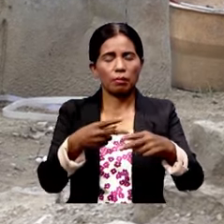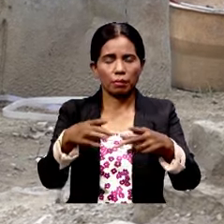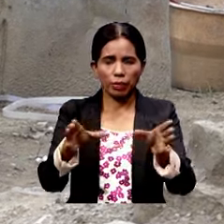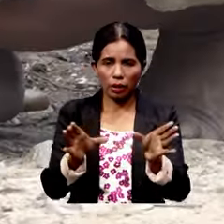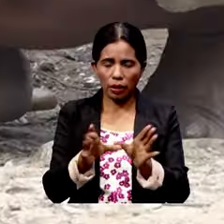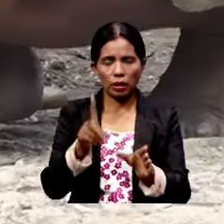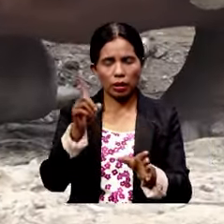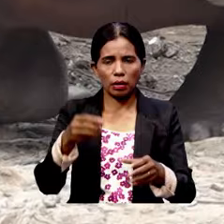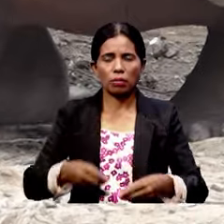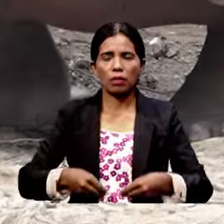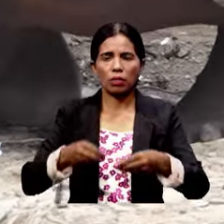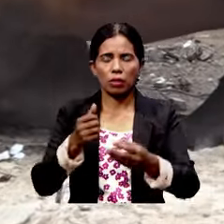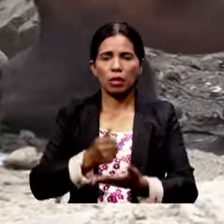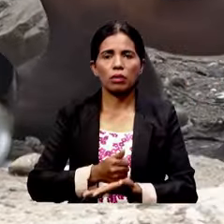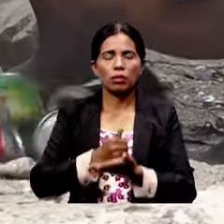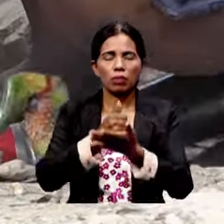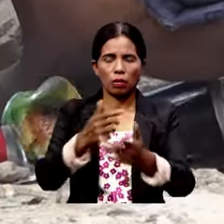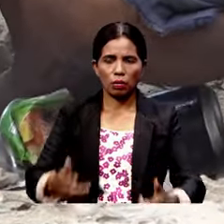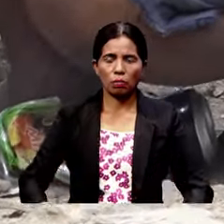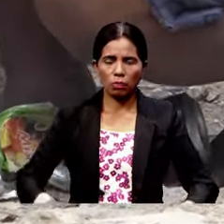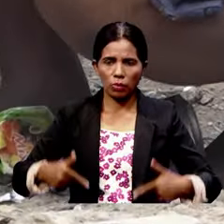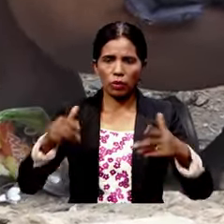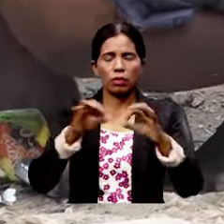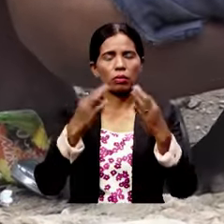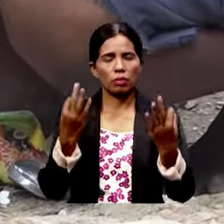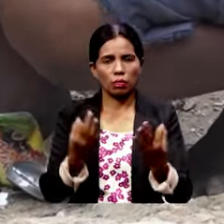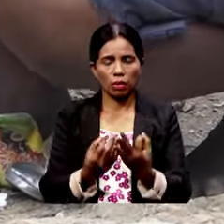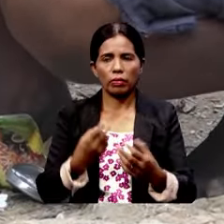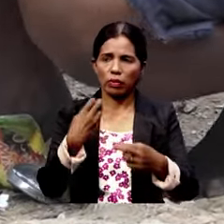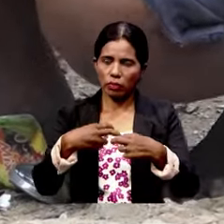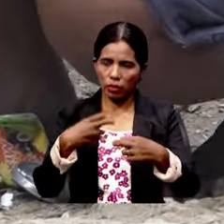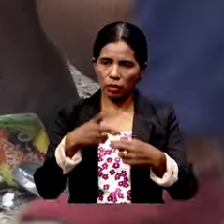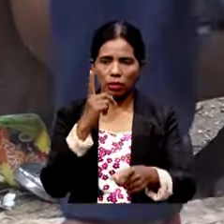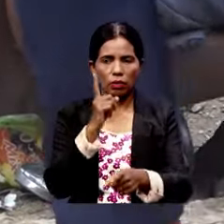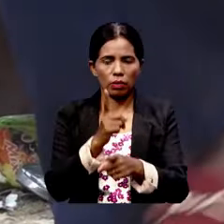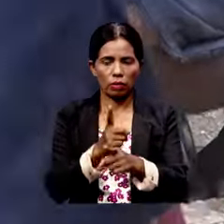hodi kontinua peregrinasang moris ida be moruk tebe-tebes.